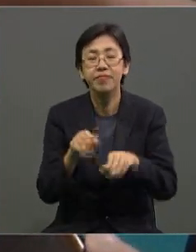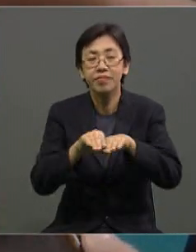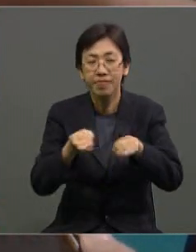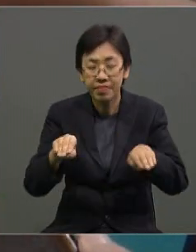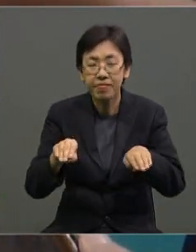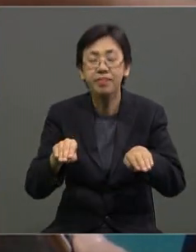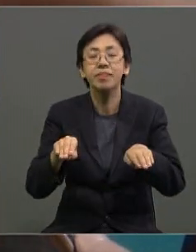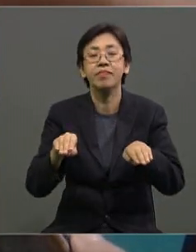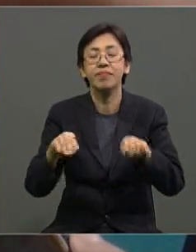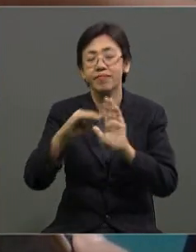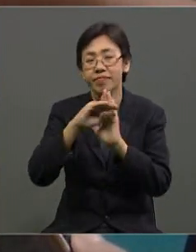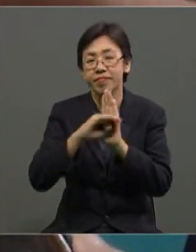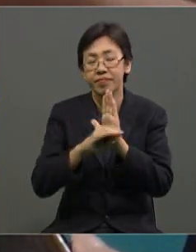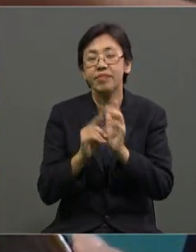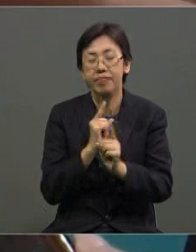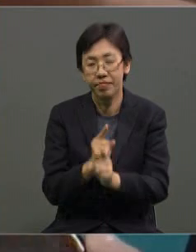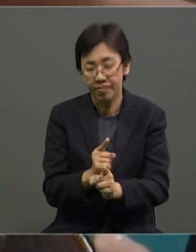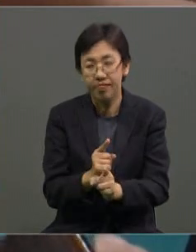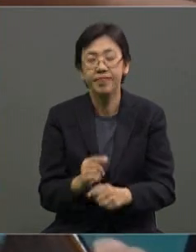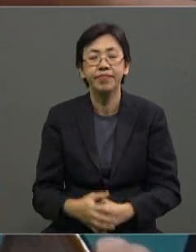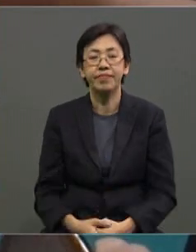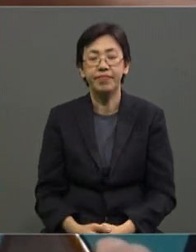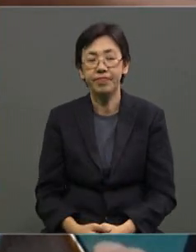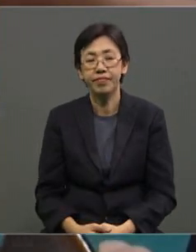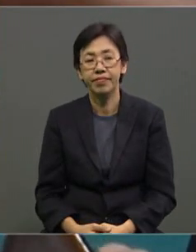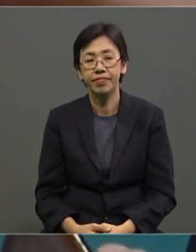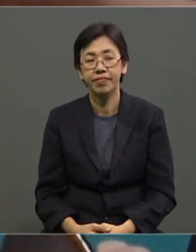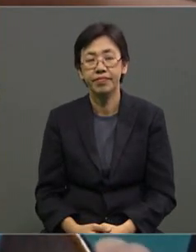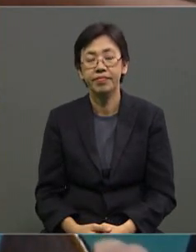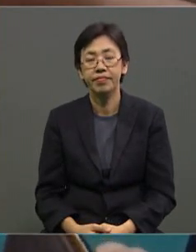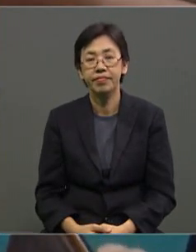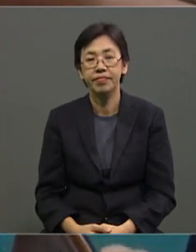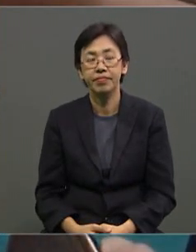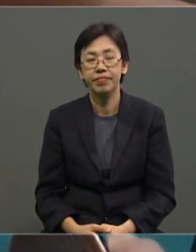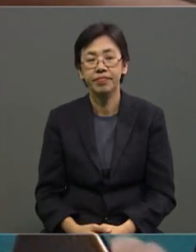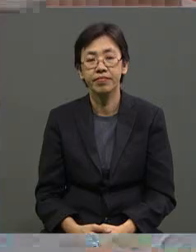ติมาตรฐานกฎเกณฑ์นะคะที่เราดำเนินการกันมาตลอด